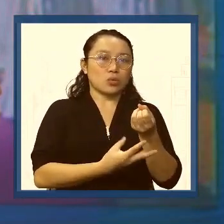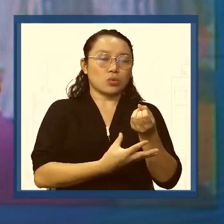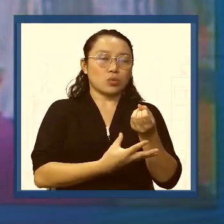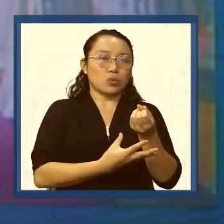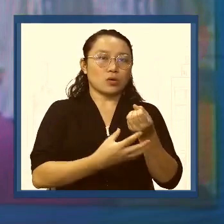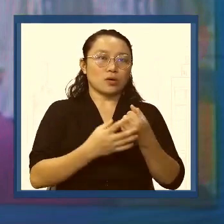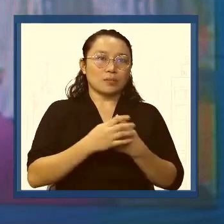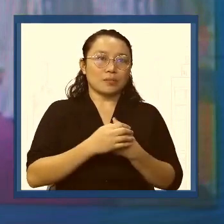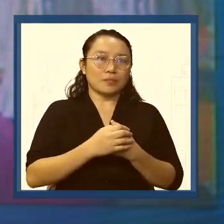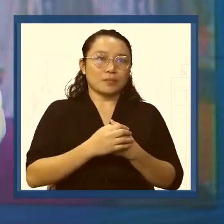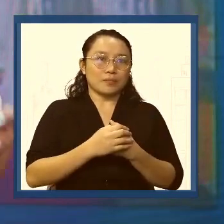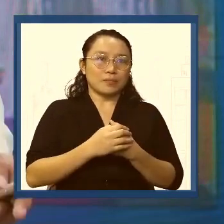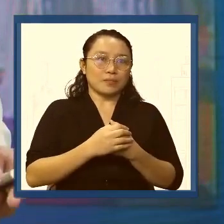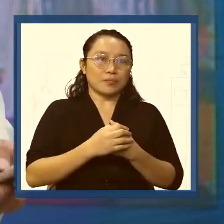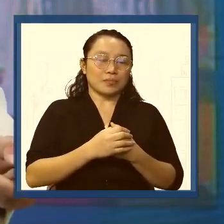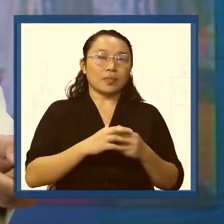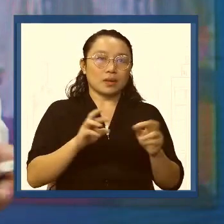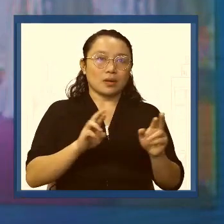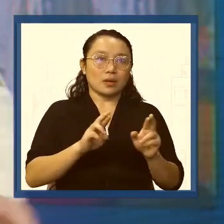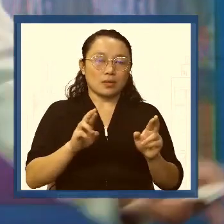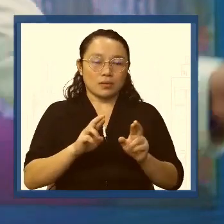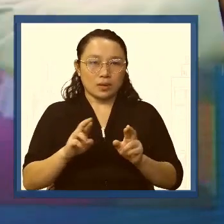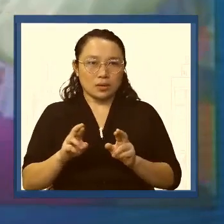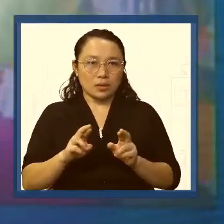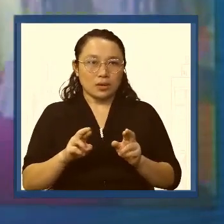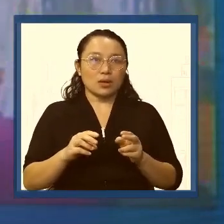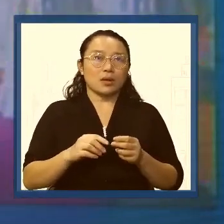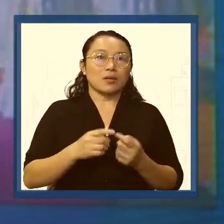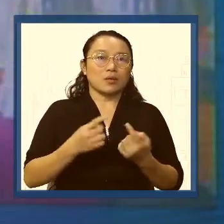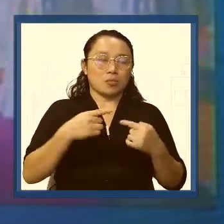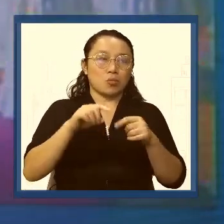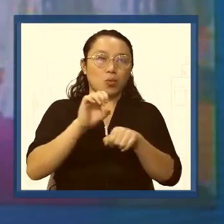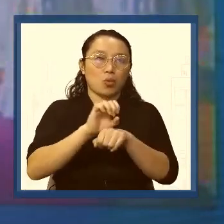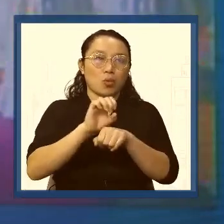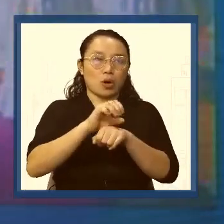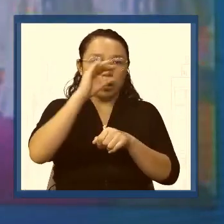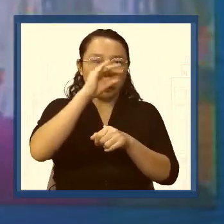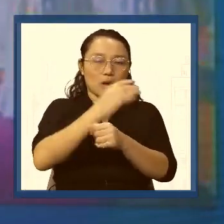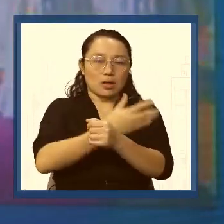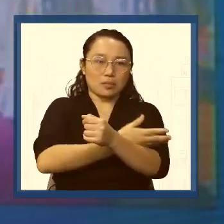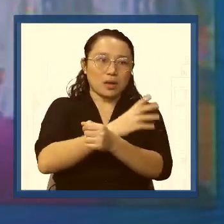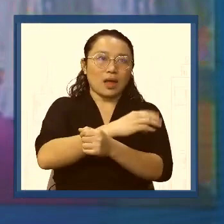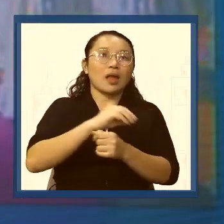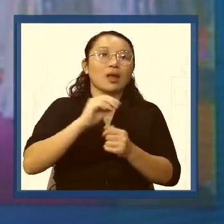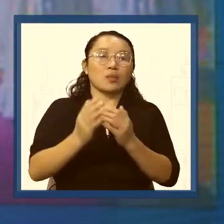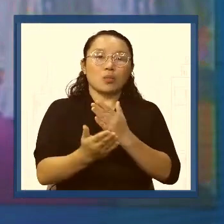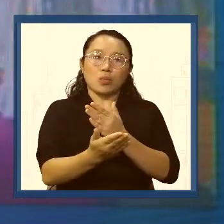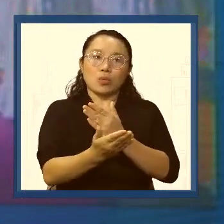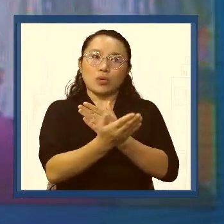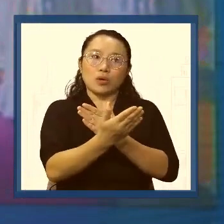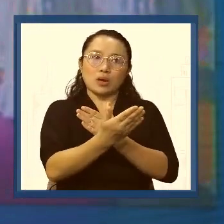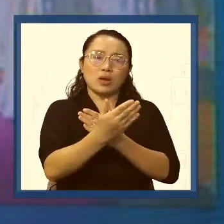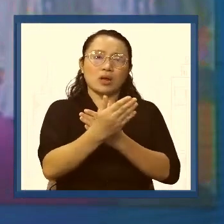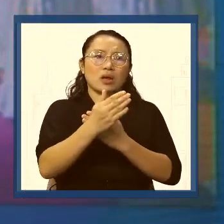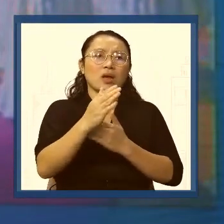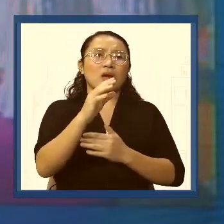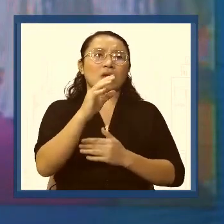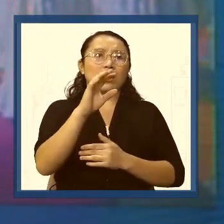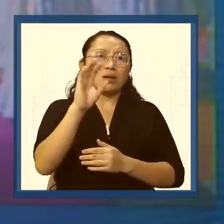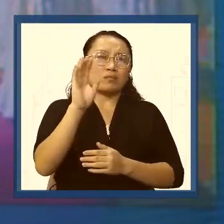iyang pagpangandam siyang bana, hangtod yod, tibuok yod, adlaw, hangtod alas 9 sa